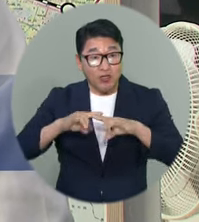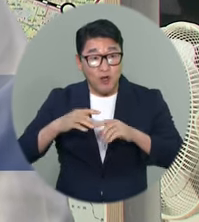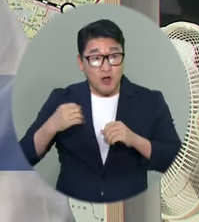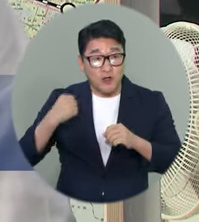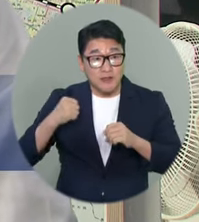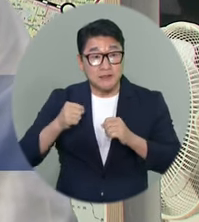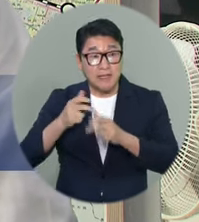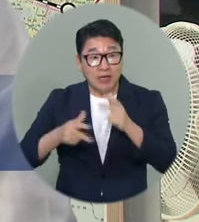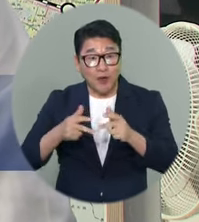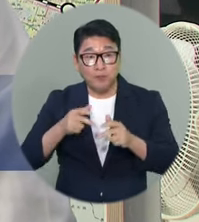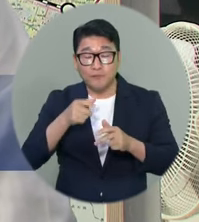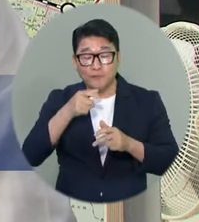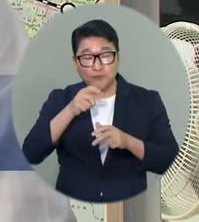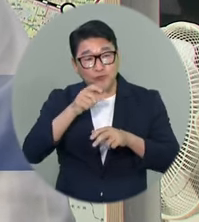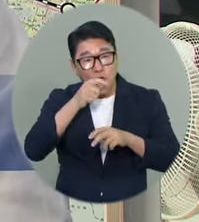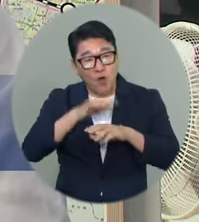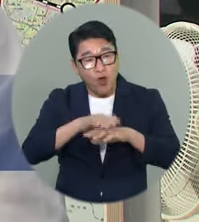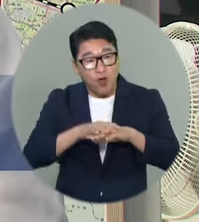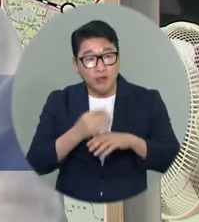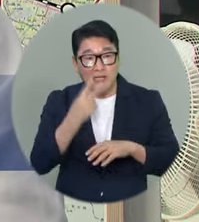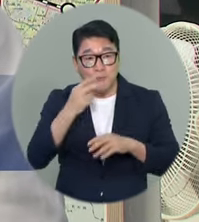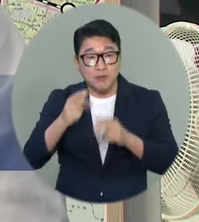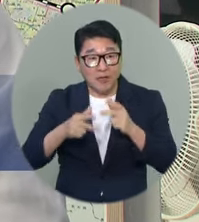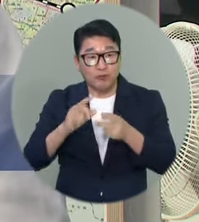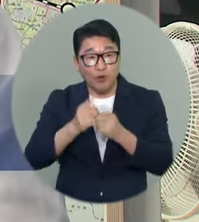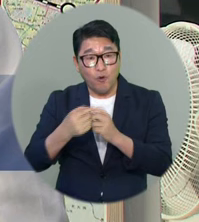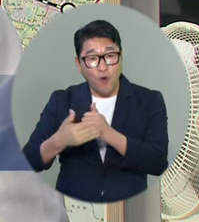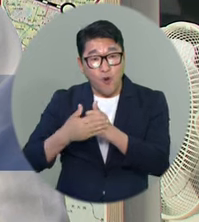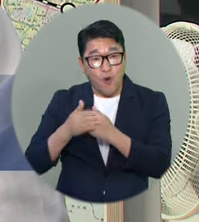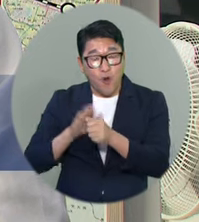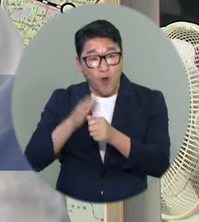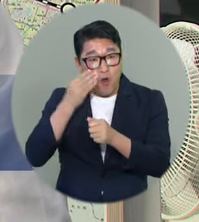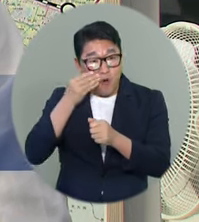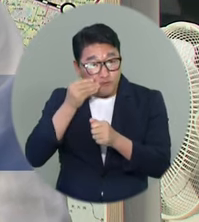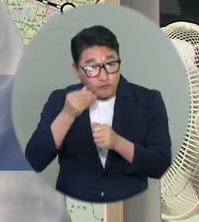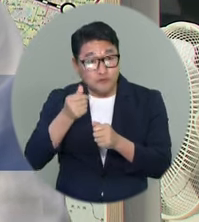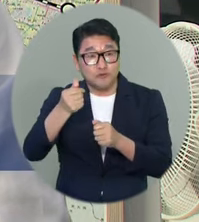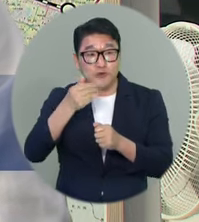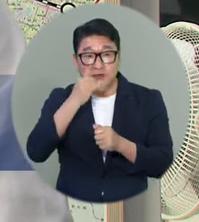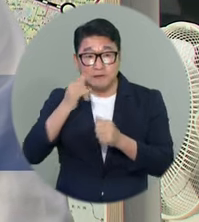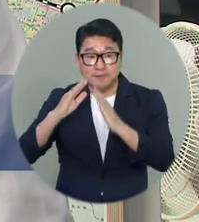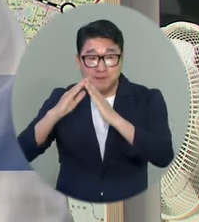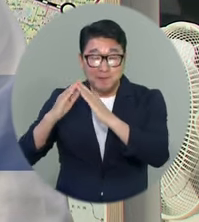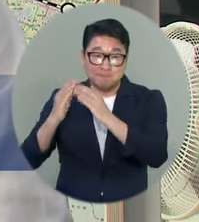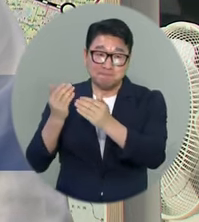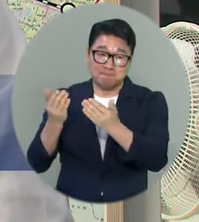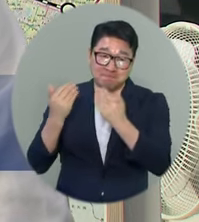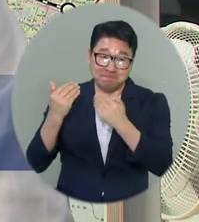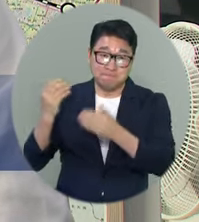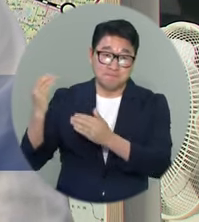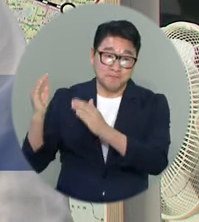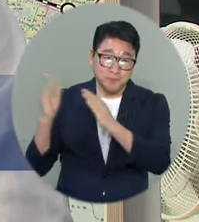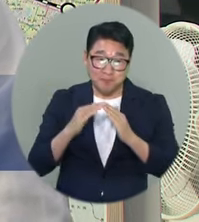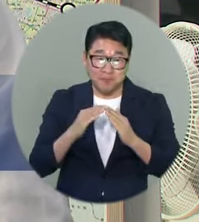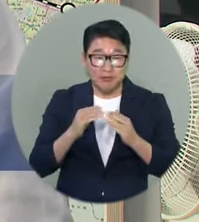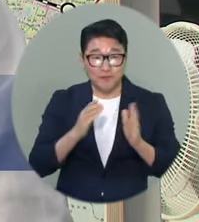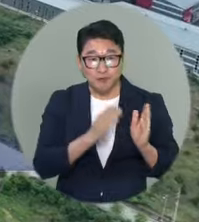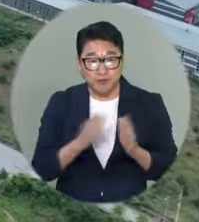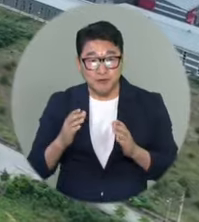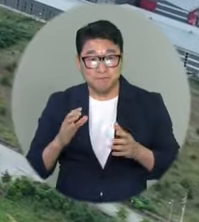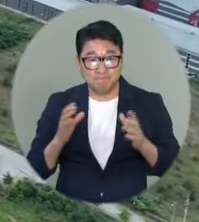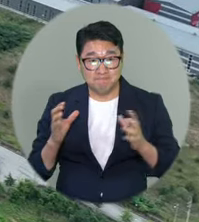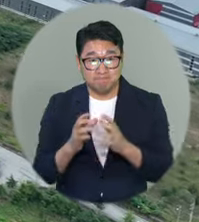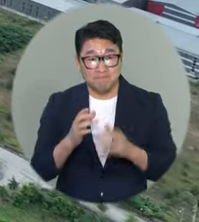전력 산업과 농생명 산업이 서로 시너지 효과를 발휘할 수 있는 기관들의 유치를 목표로 지금 준비하고 협력하고